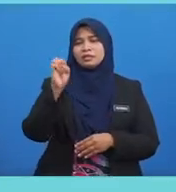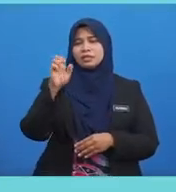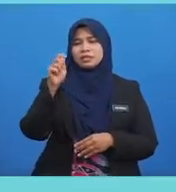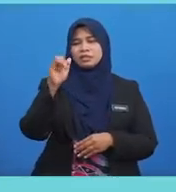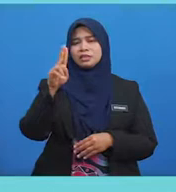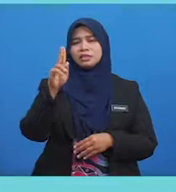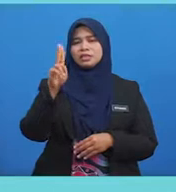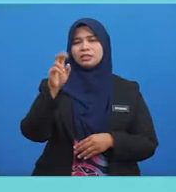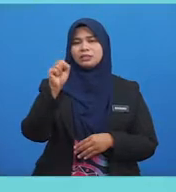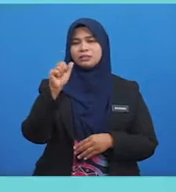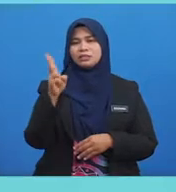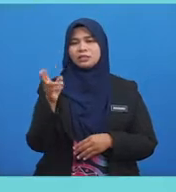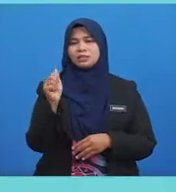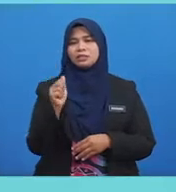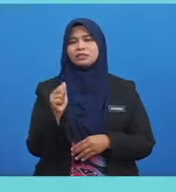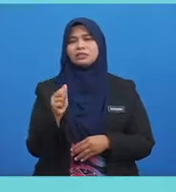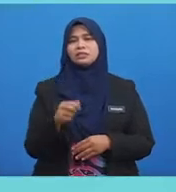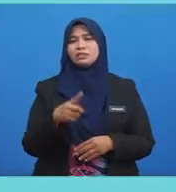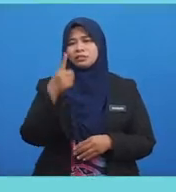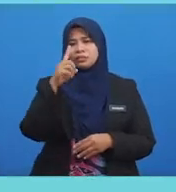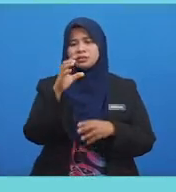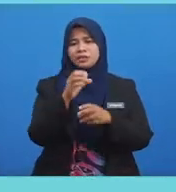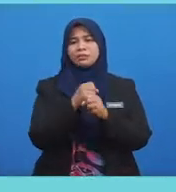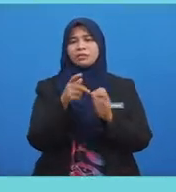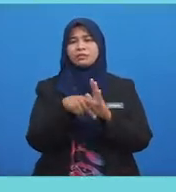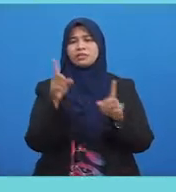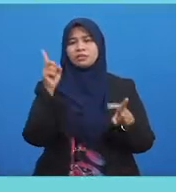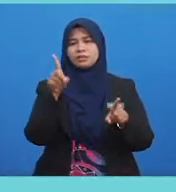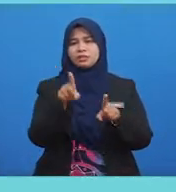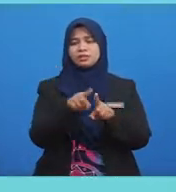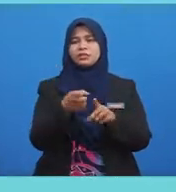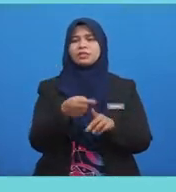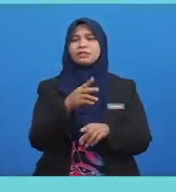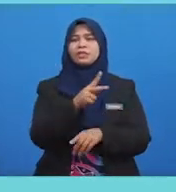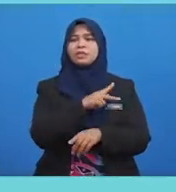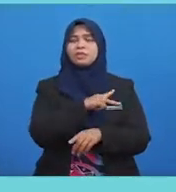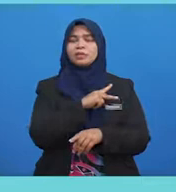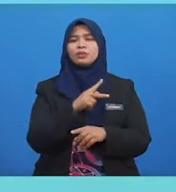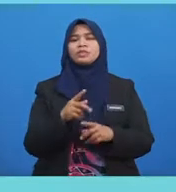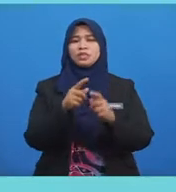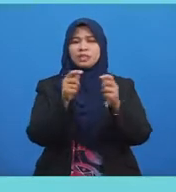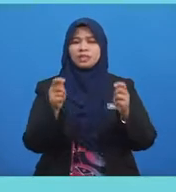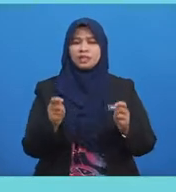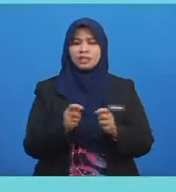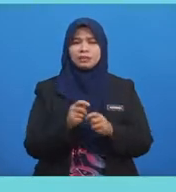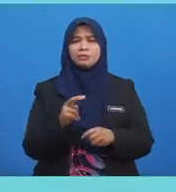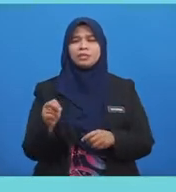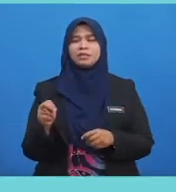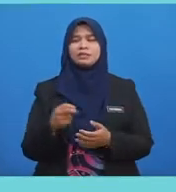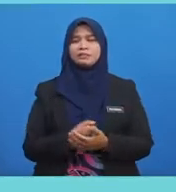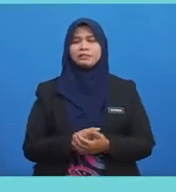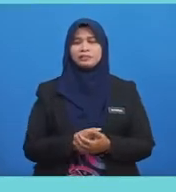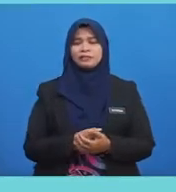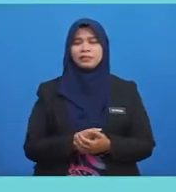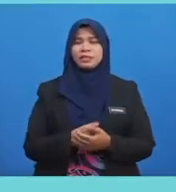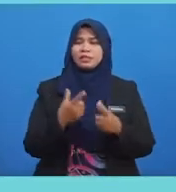Gerard T. McBrien, ke Sarawak untuk mendapatkan persetujuan daripada ketua tempatan iaitu